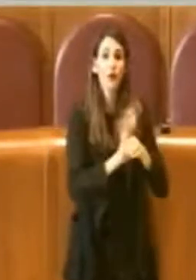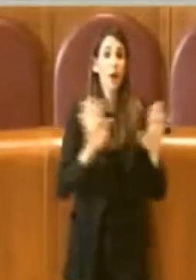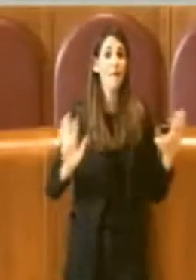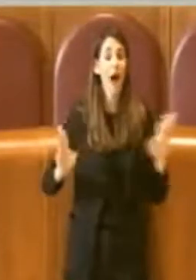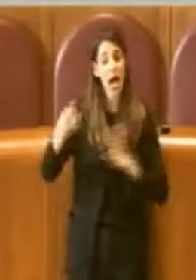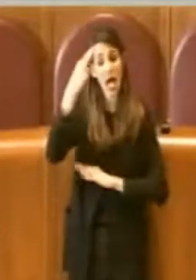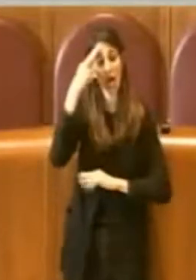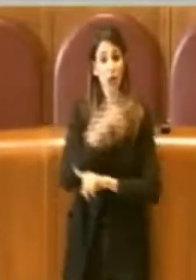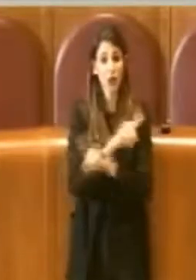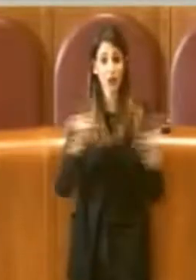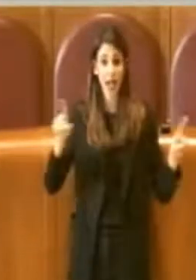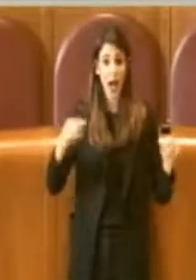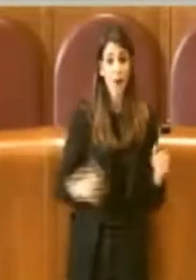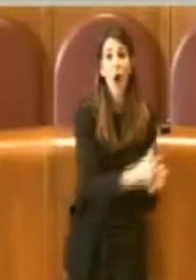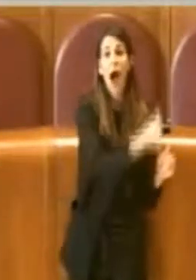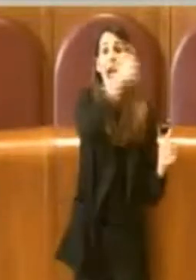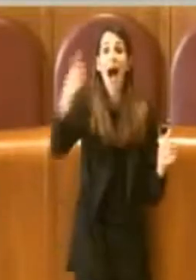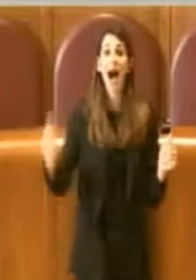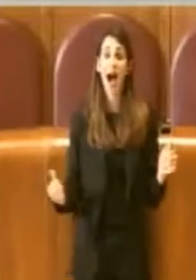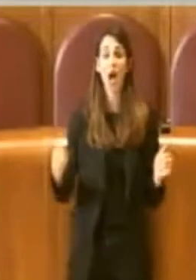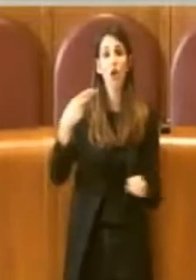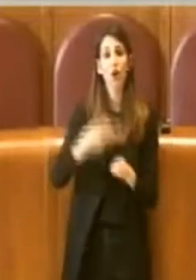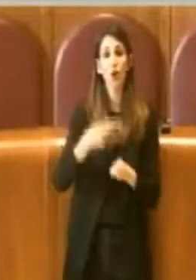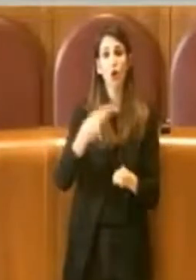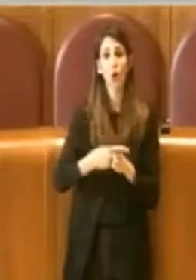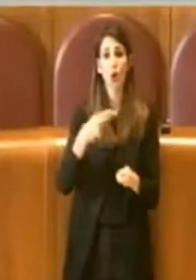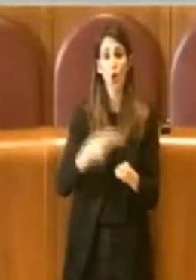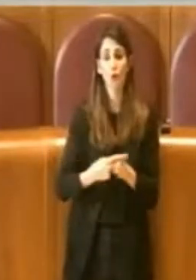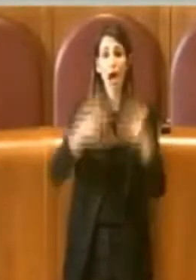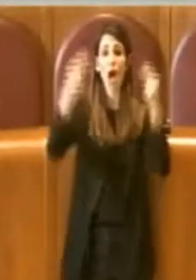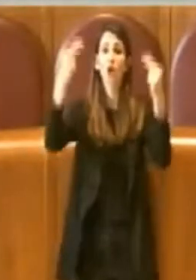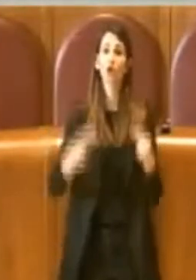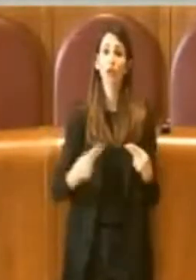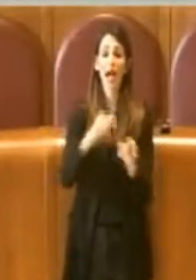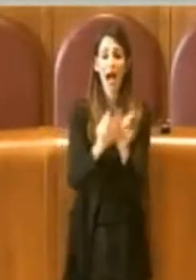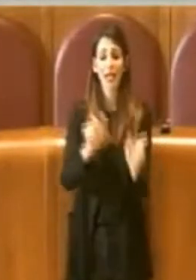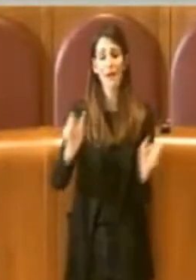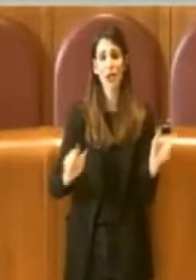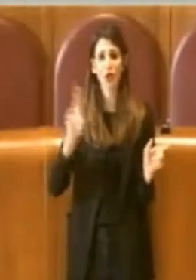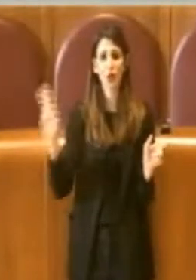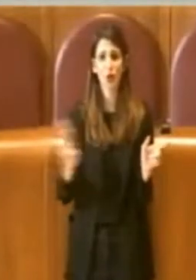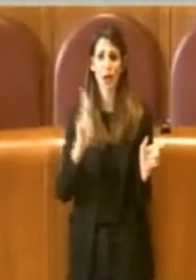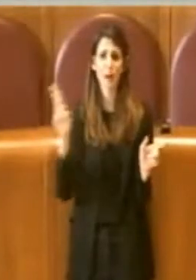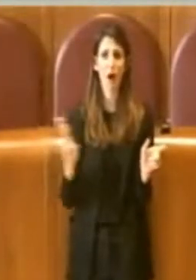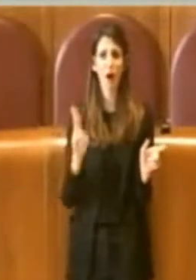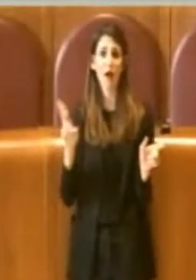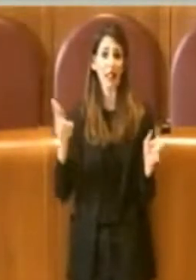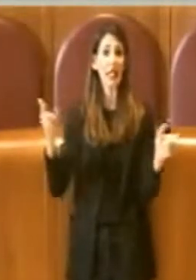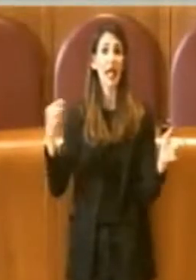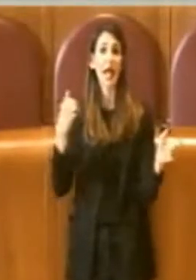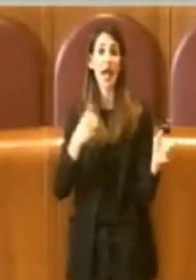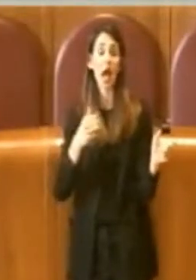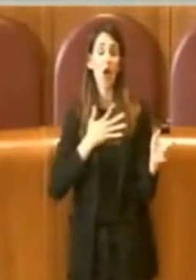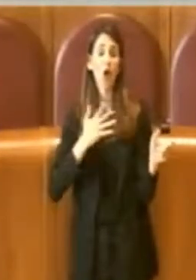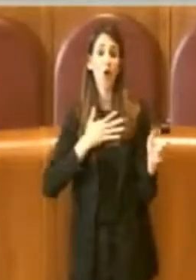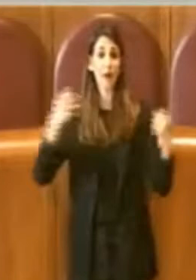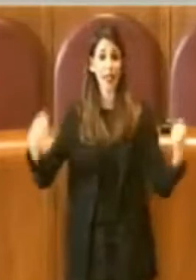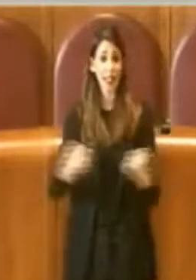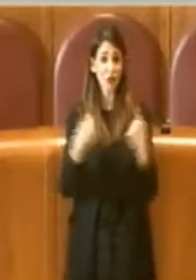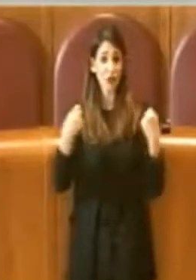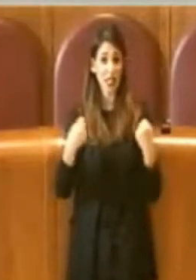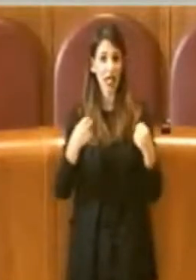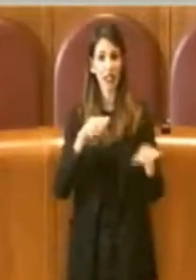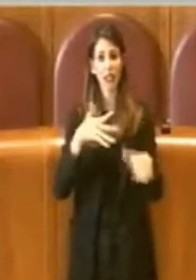anno a Roma muoiono per incidente stradale oltre, vado a memoria, ma stiamo nell'ordine di oltre le centinaia di persone,